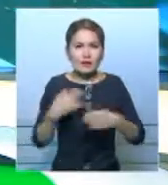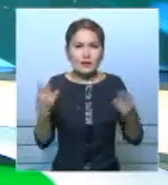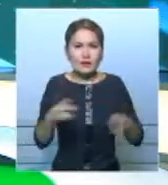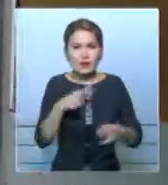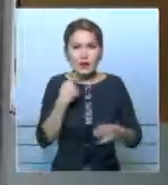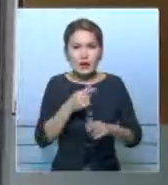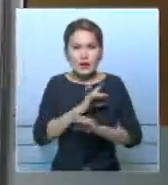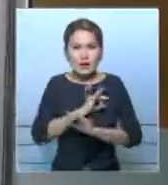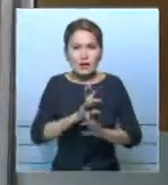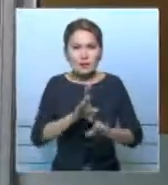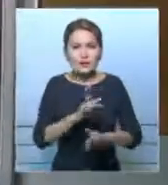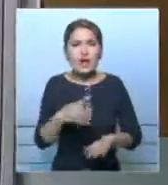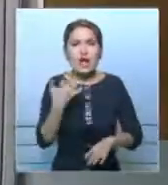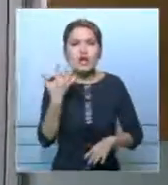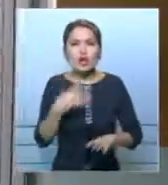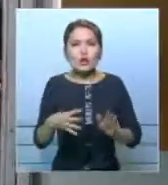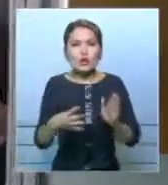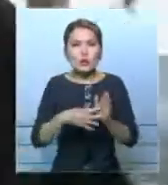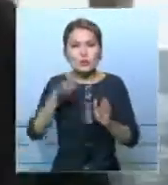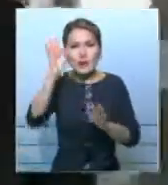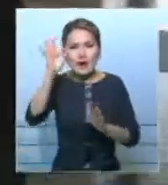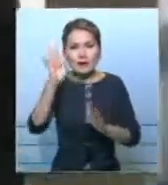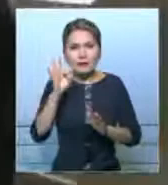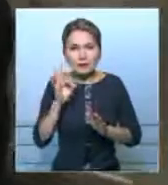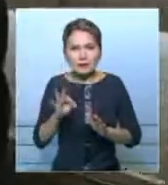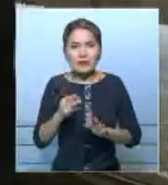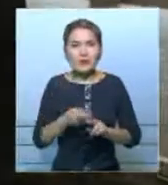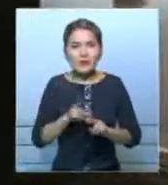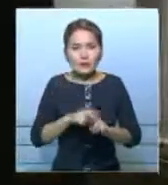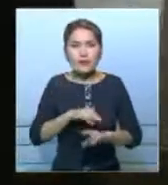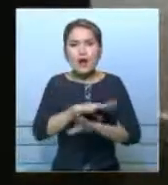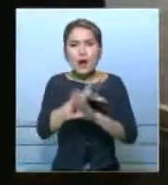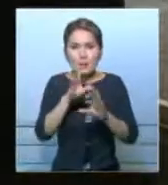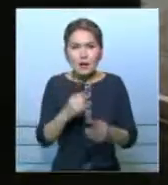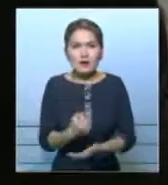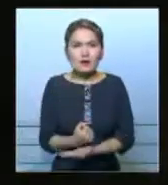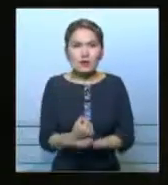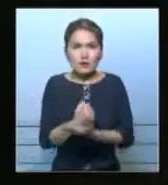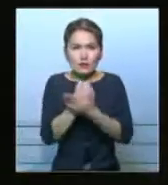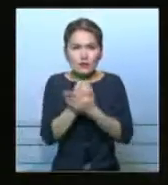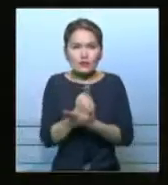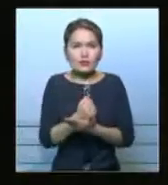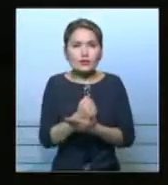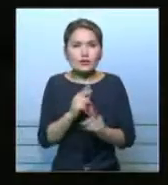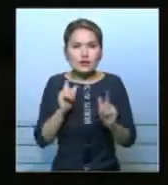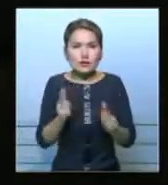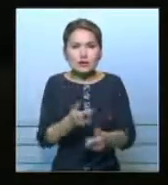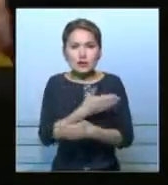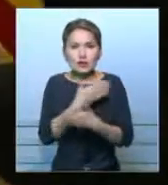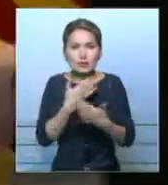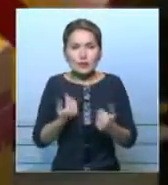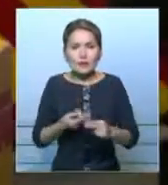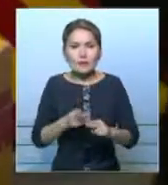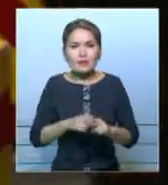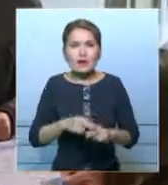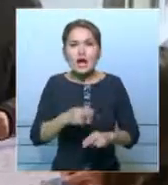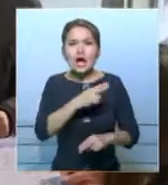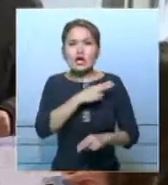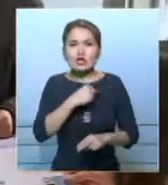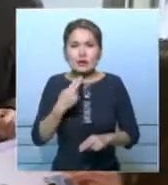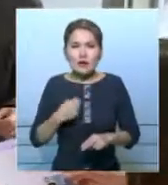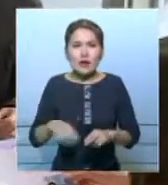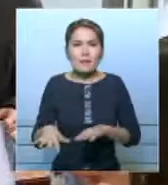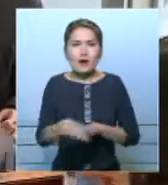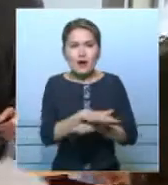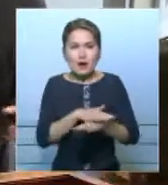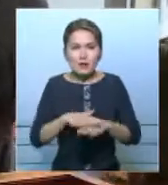көрсетті. Дауыс беруге қатысқандардың 59% бастаманы қолдамайтын болып шықты. Жалпы мұндай идеяны Швейцарияның